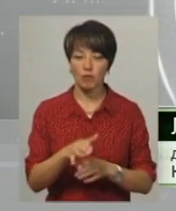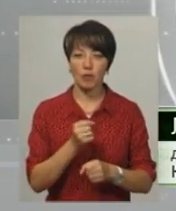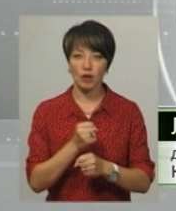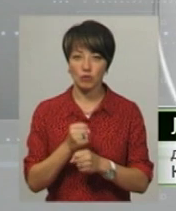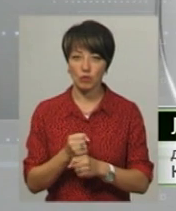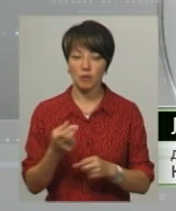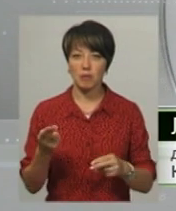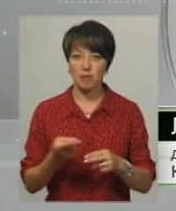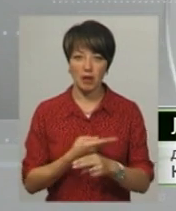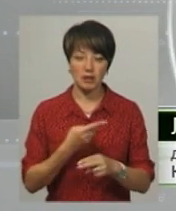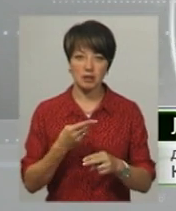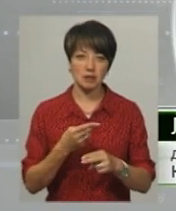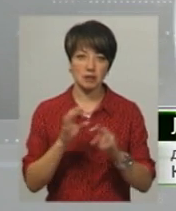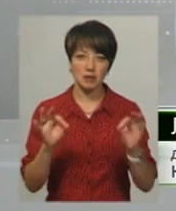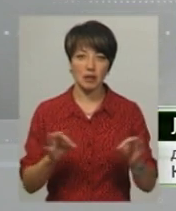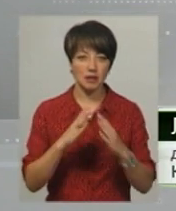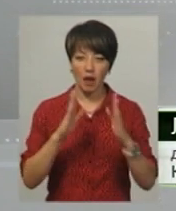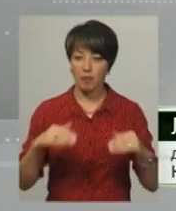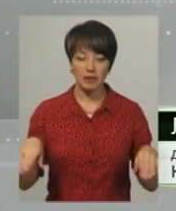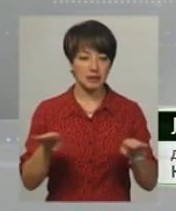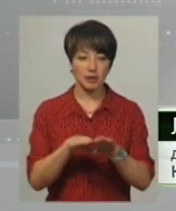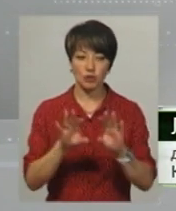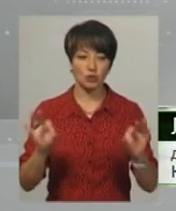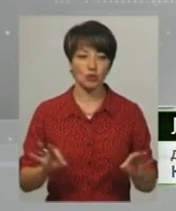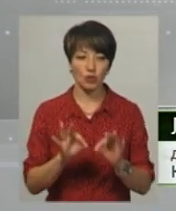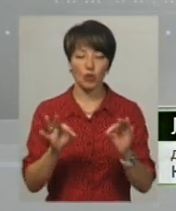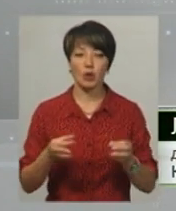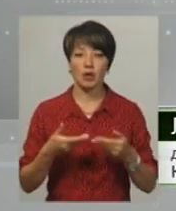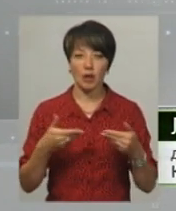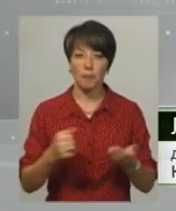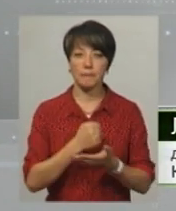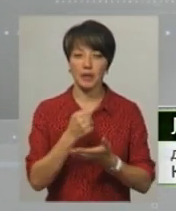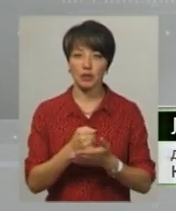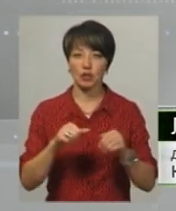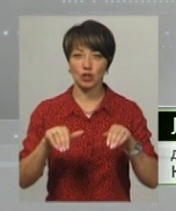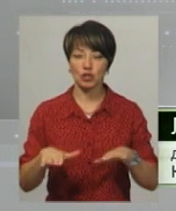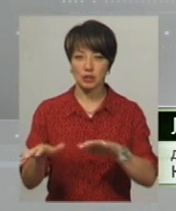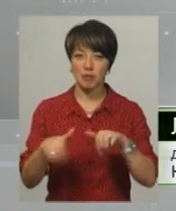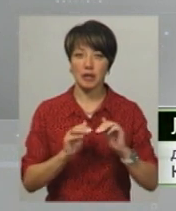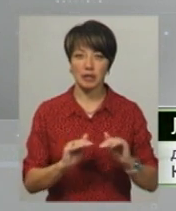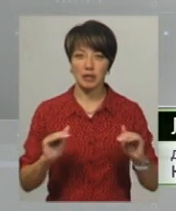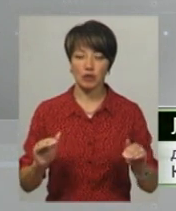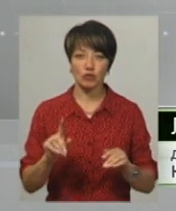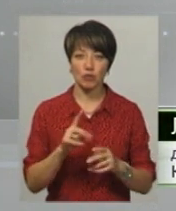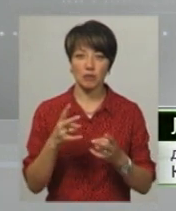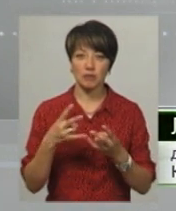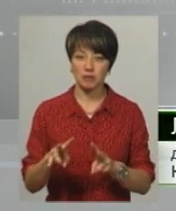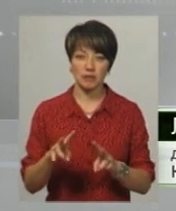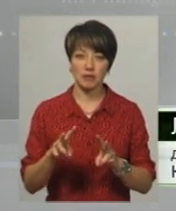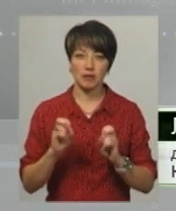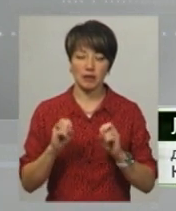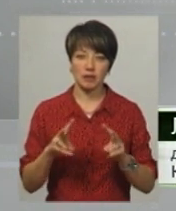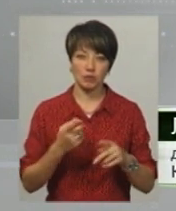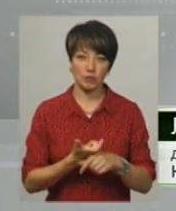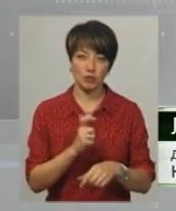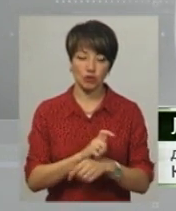працює, весь абсолютно. Табір не закривали нічого, але нами прийнято рішення забрати дітей, щоб не підвергати їм